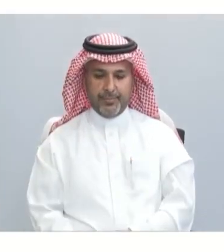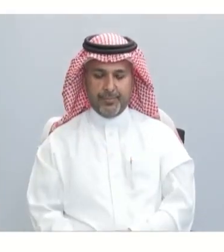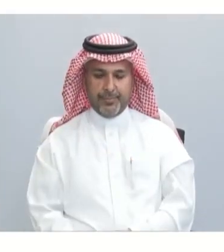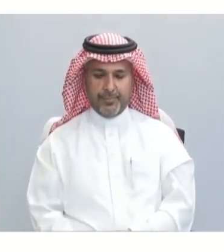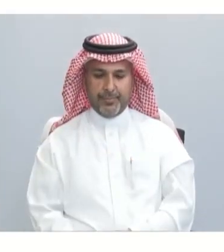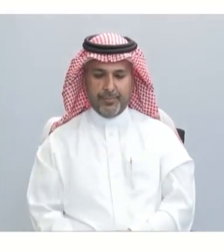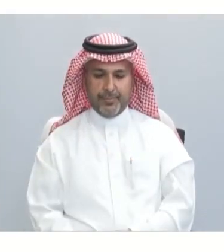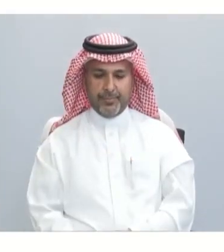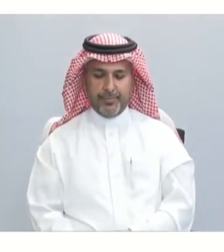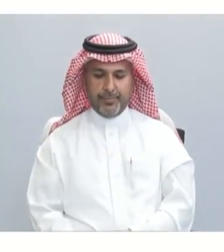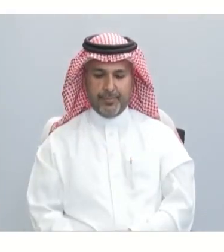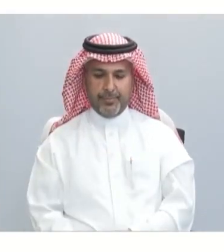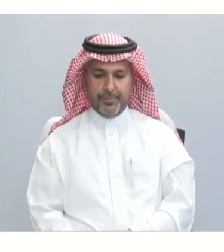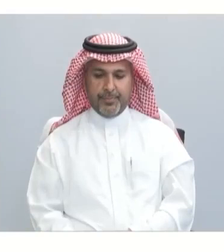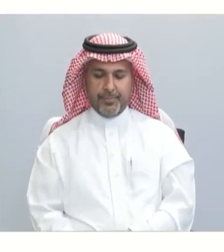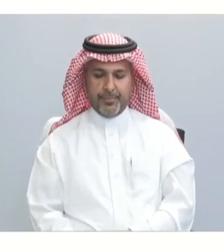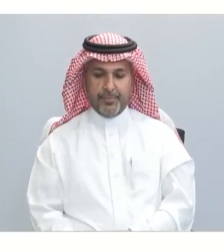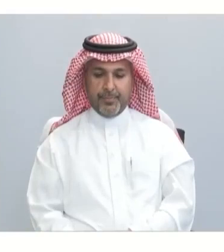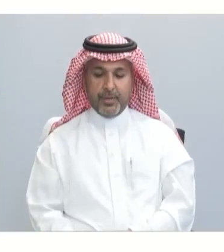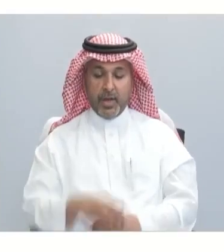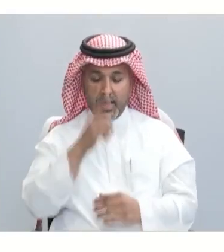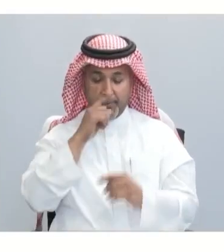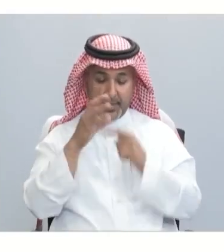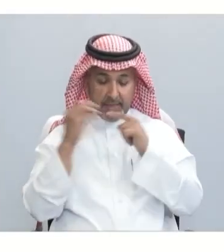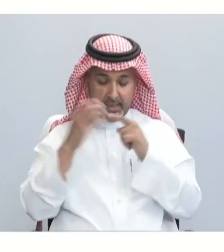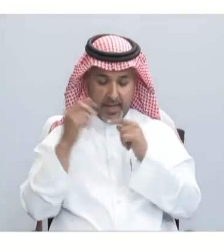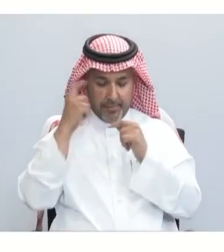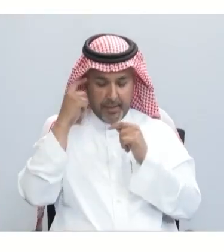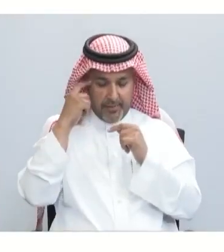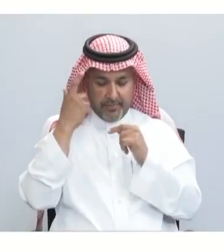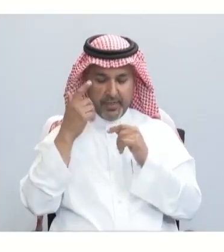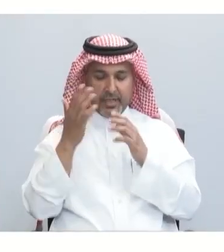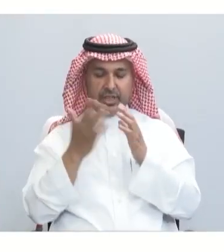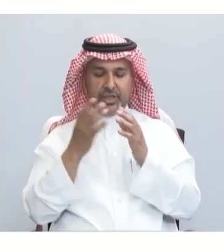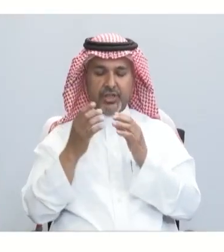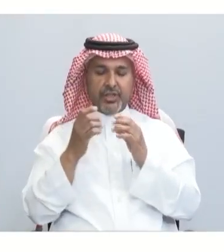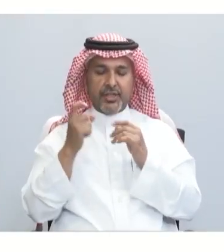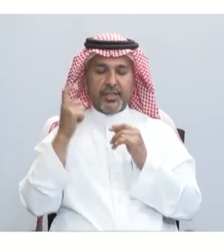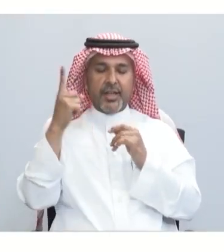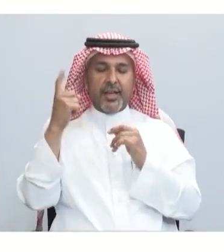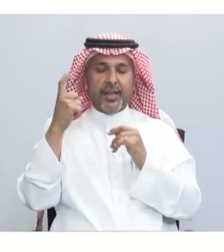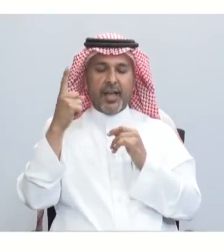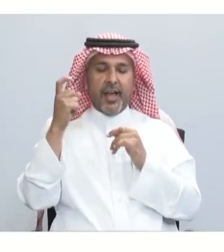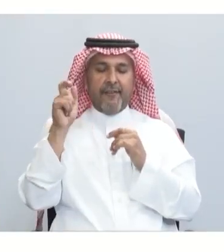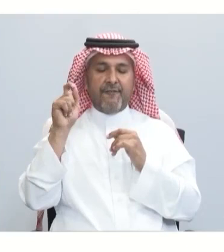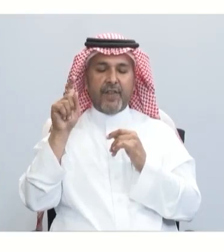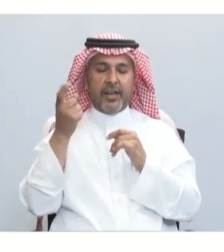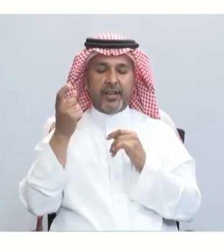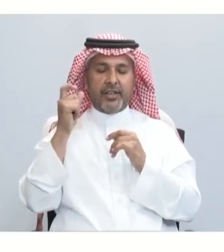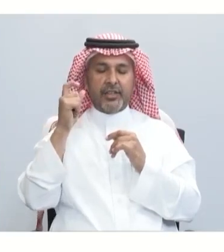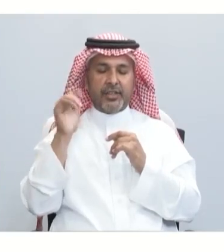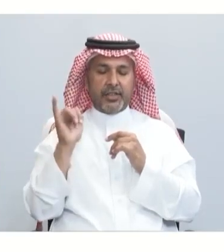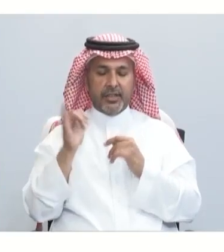الاش الاعداد الموجبه لا هي سالبه لكن ب تربيع وليس بي تكعيب وسي اس ا وليس سي اس